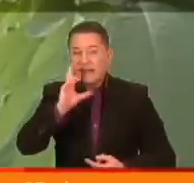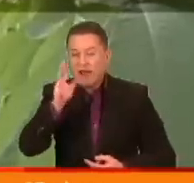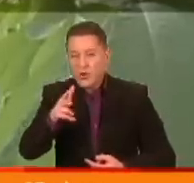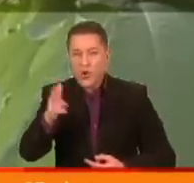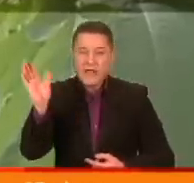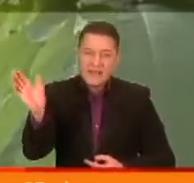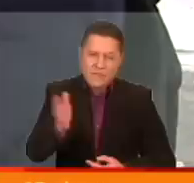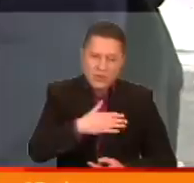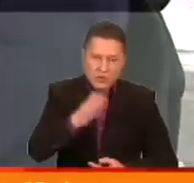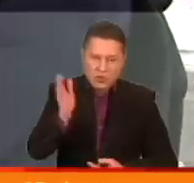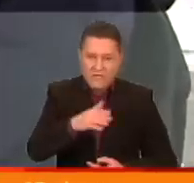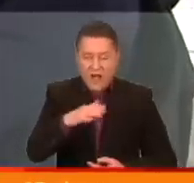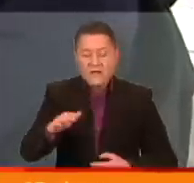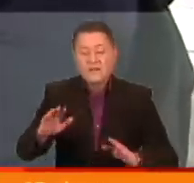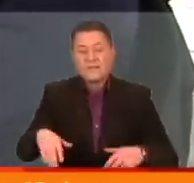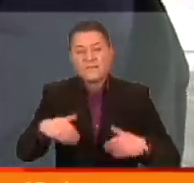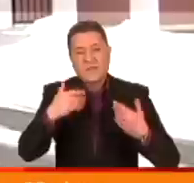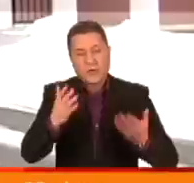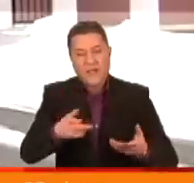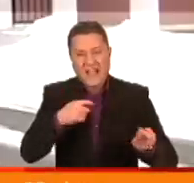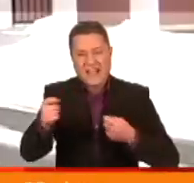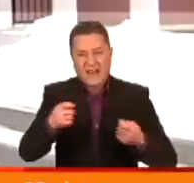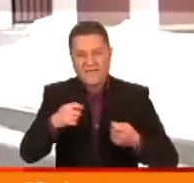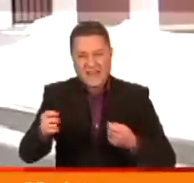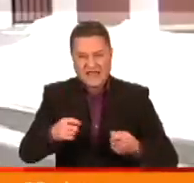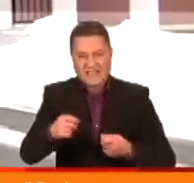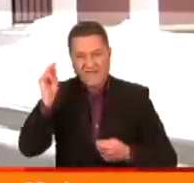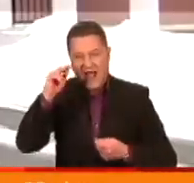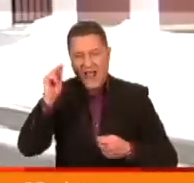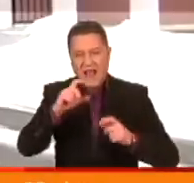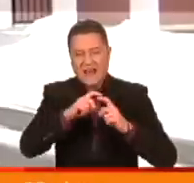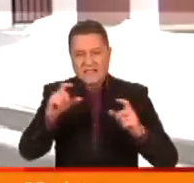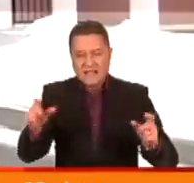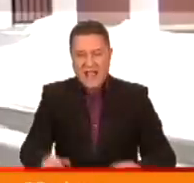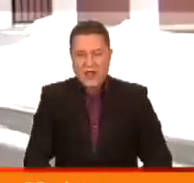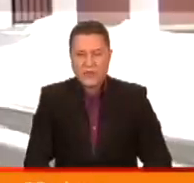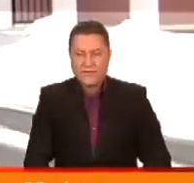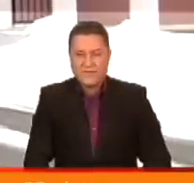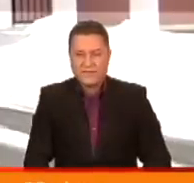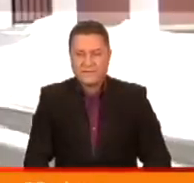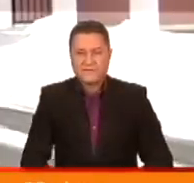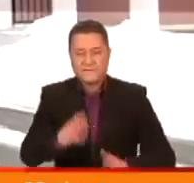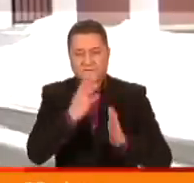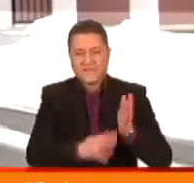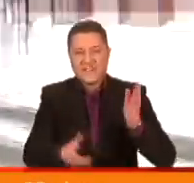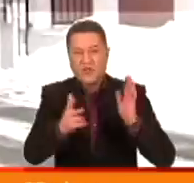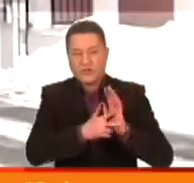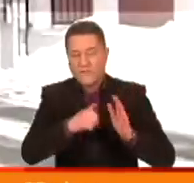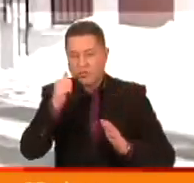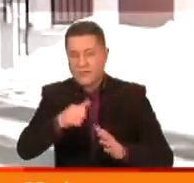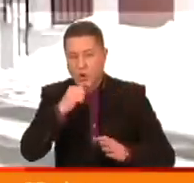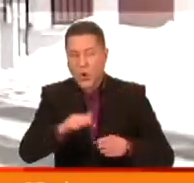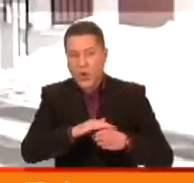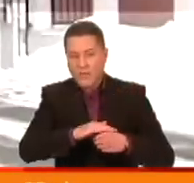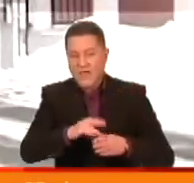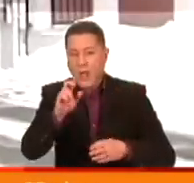Демонтувати статую запропонувало керівництво ліцею. З 98-го року заклад має ім'я полководця Івана Богуна. Пам'ятник